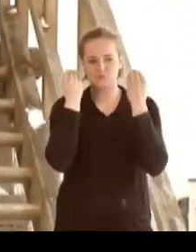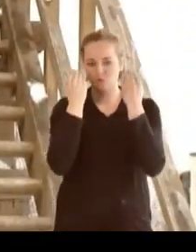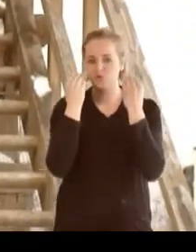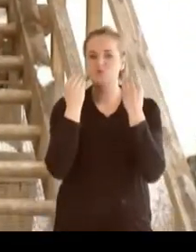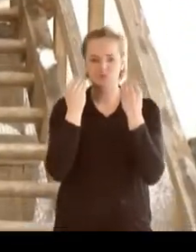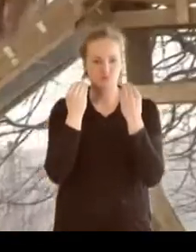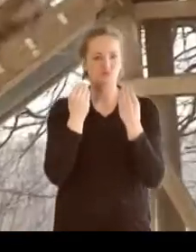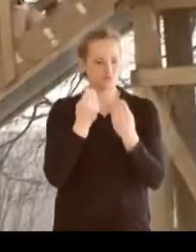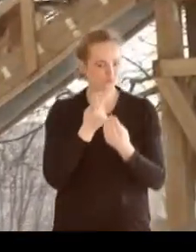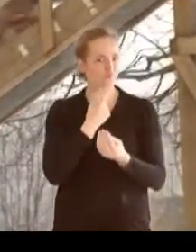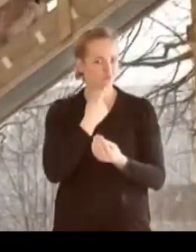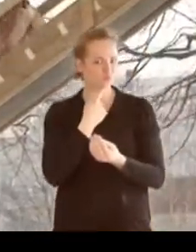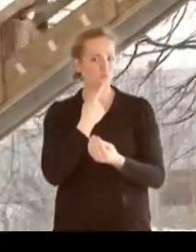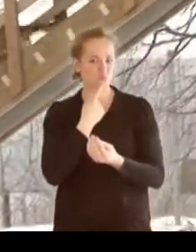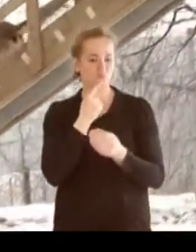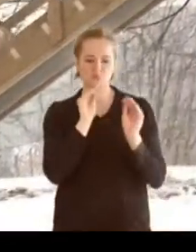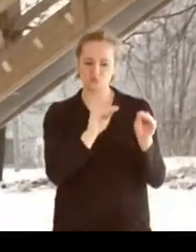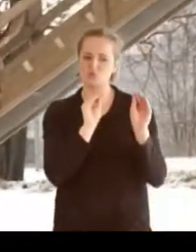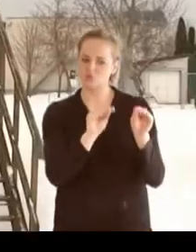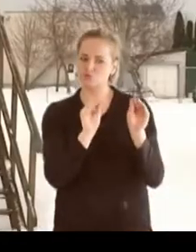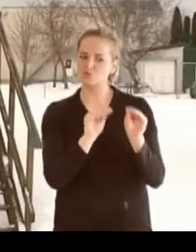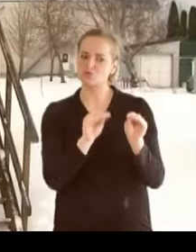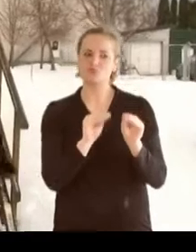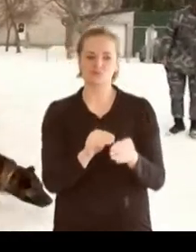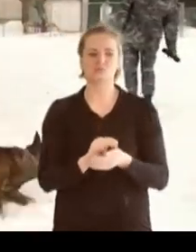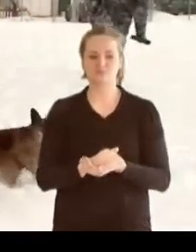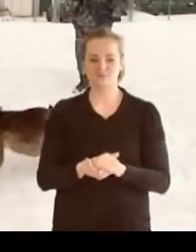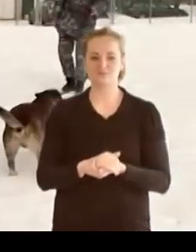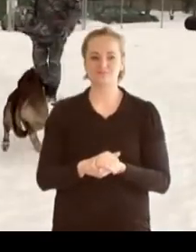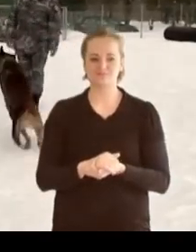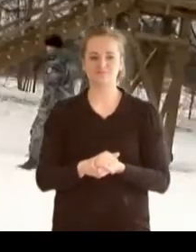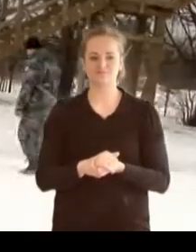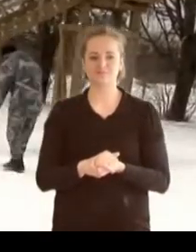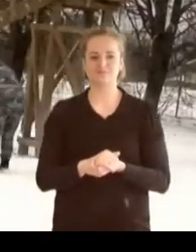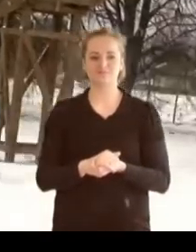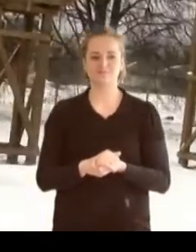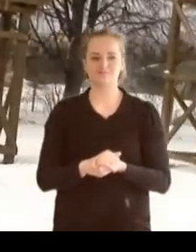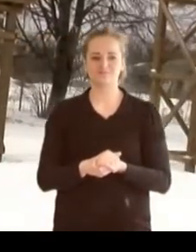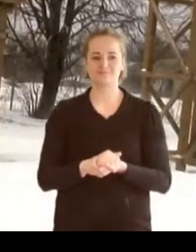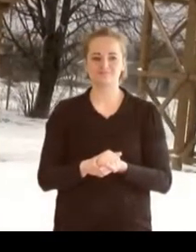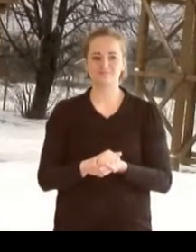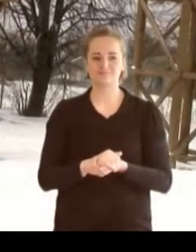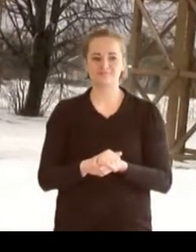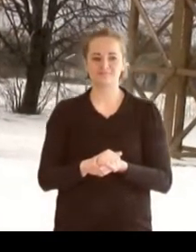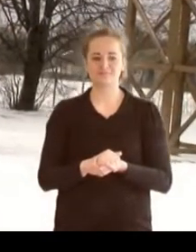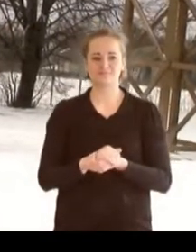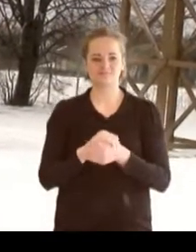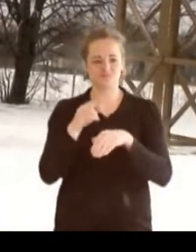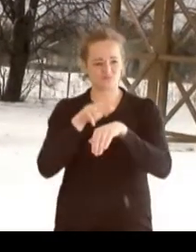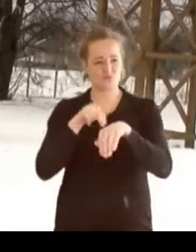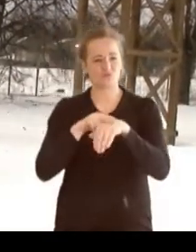pareigūnai stengiasi, kaip įmanoma išmanydami šitą darbą padaryti kuo geriau. Stengiamės, kad